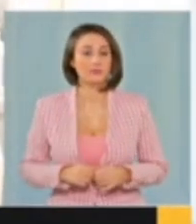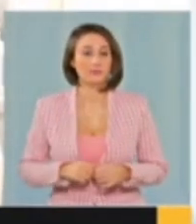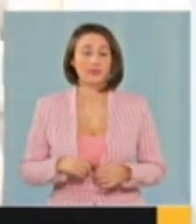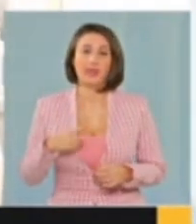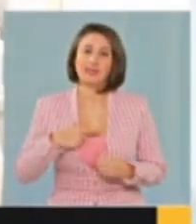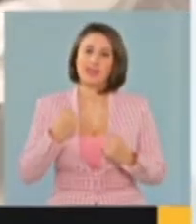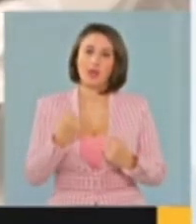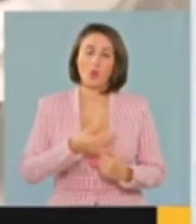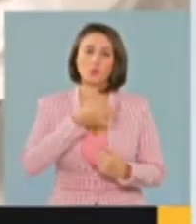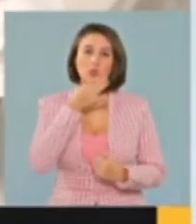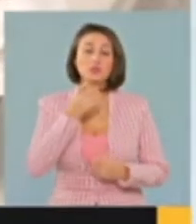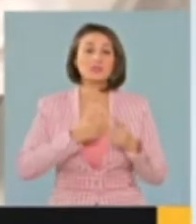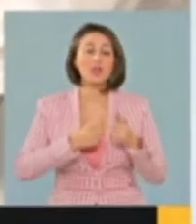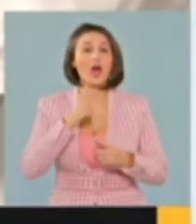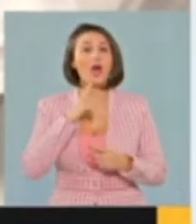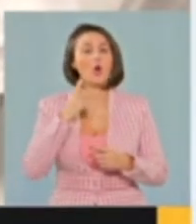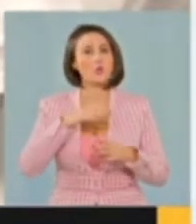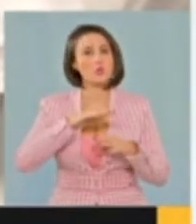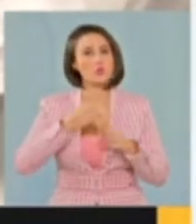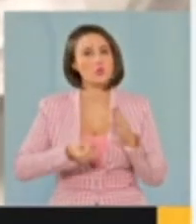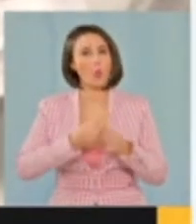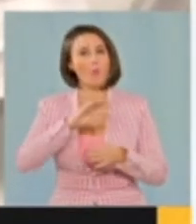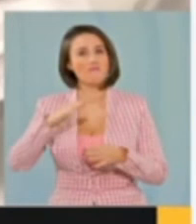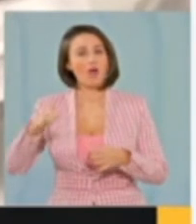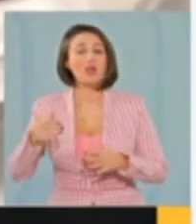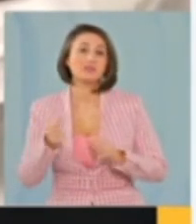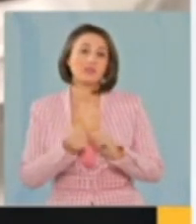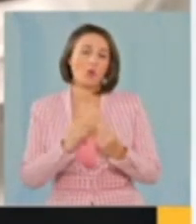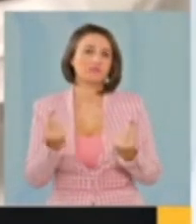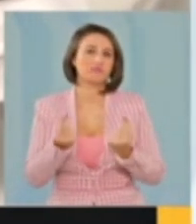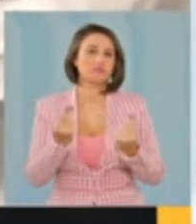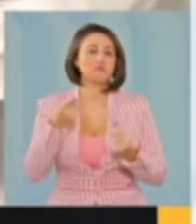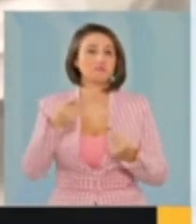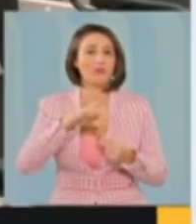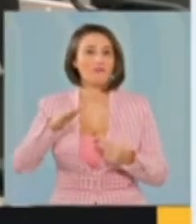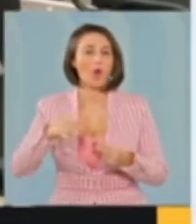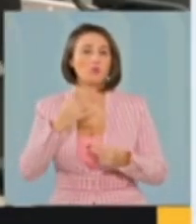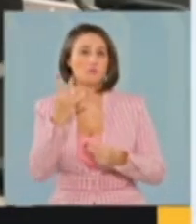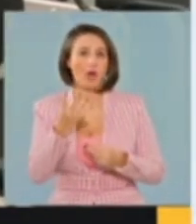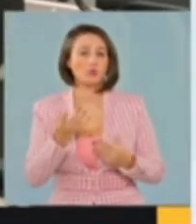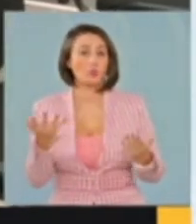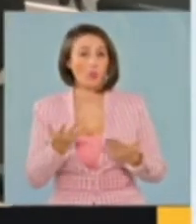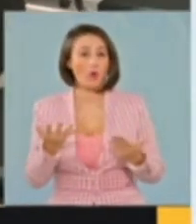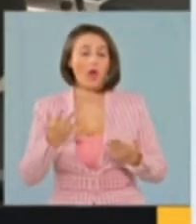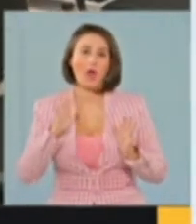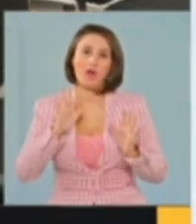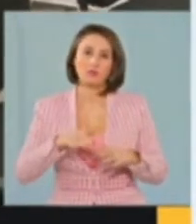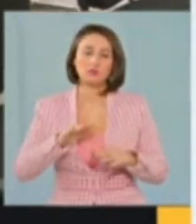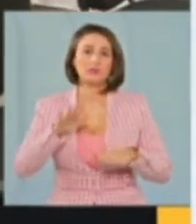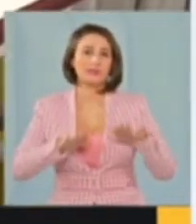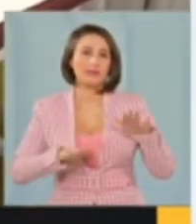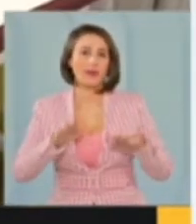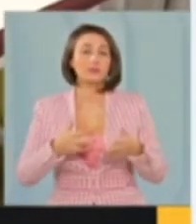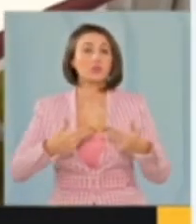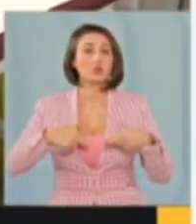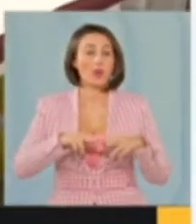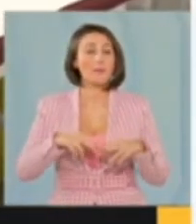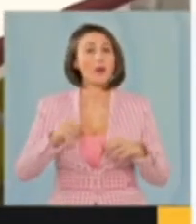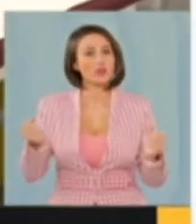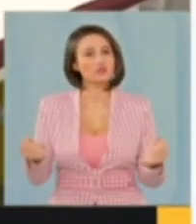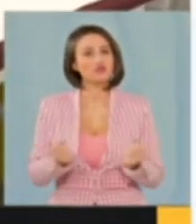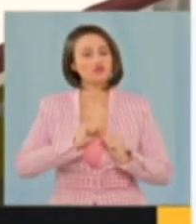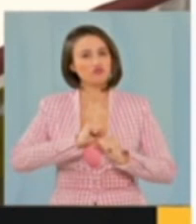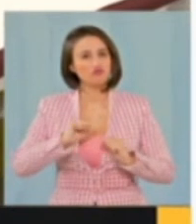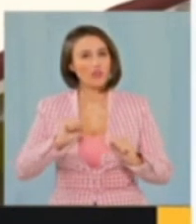E greu de spus dacă e un nou val sau oarecum e acest val 4 care a avut un decalaj. Noi am